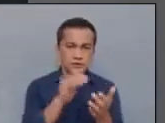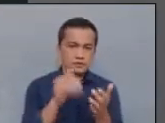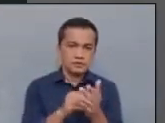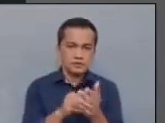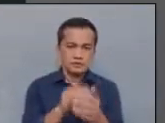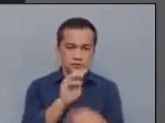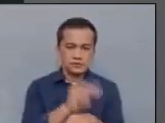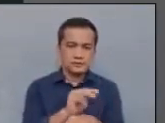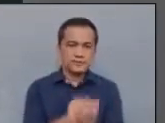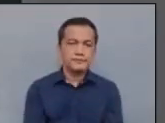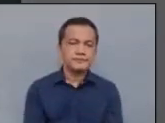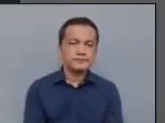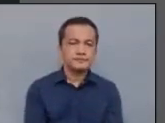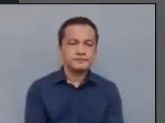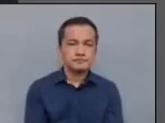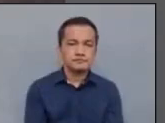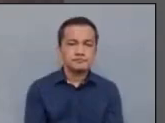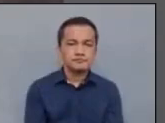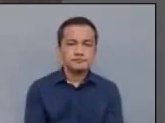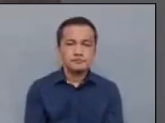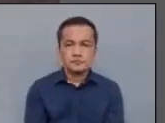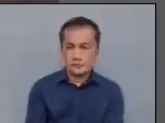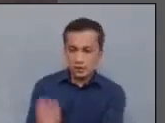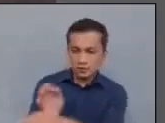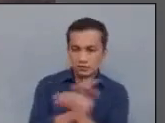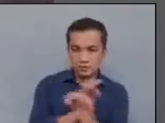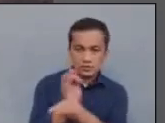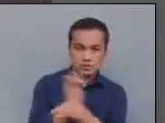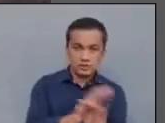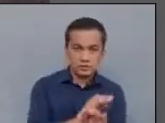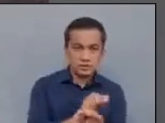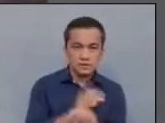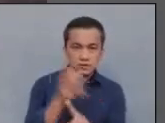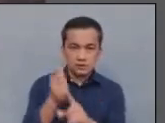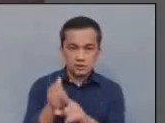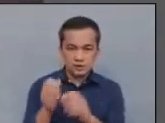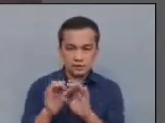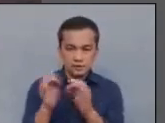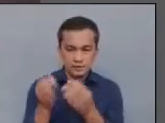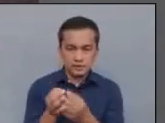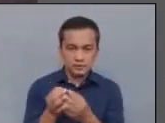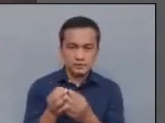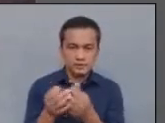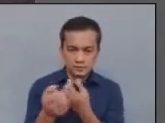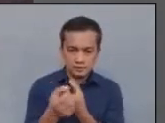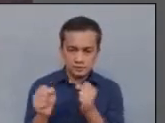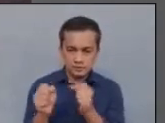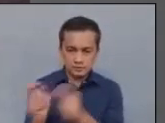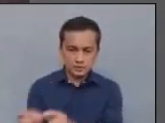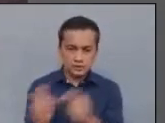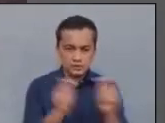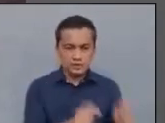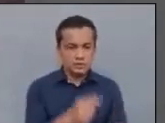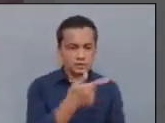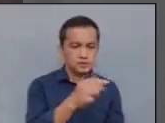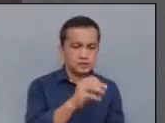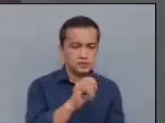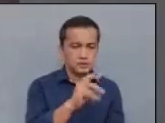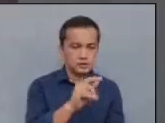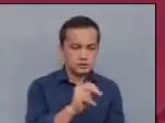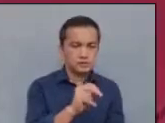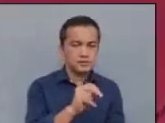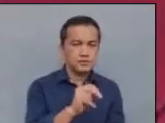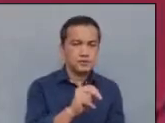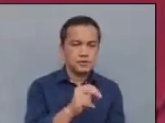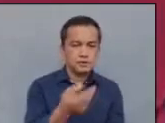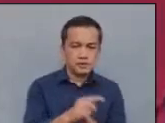munisipalidad, habang sinundo nila ang mga apektadong pamilya para ligtas sa makalipat sa Huban Gymnasium mula sa Huban Evacuation